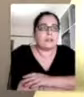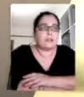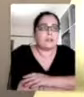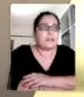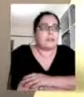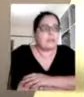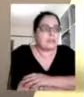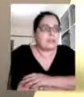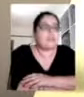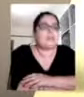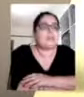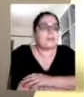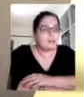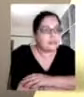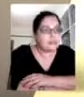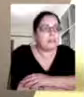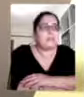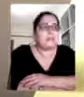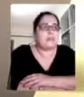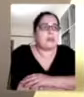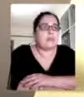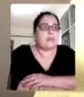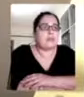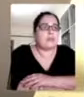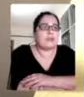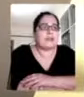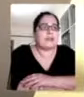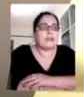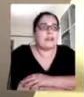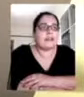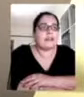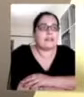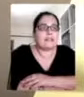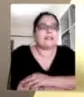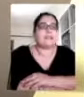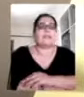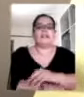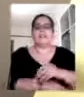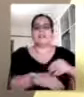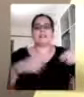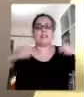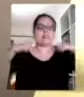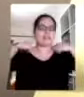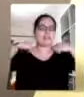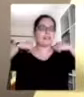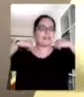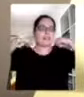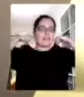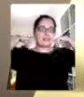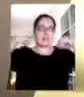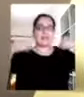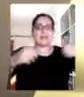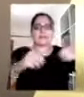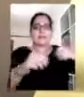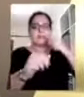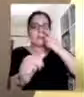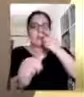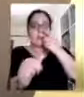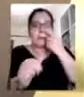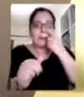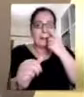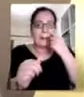Yasin Bey de burada, o da iyi her şey demiş. Hüseyin Tamam, sıkıntı süper. yok demiş. Ray Hoca gayet iyisiniz demiş. Soner Toba kaydın